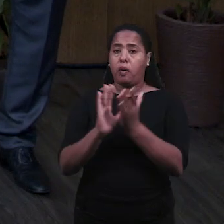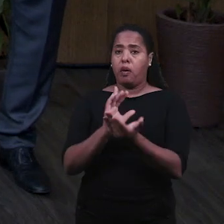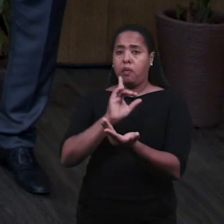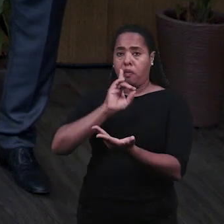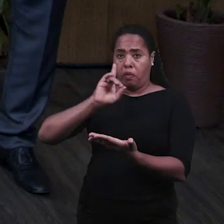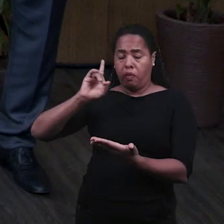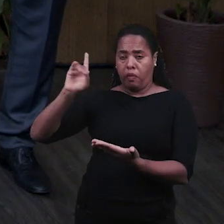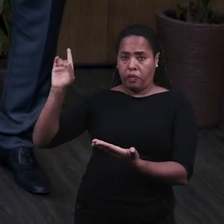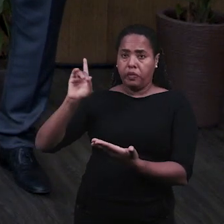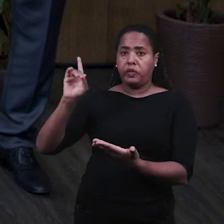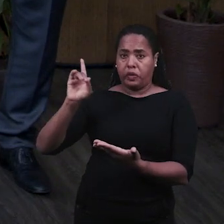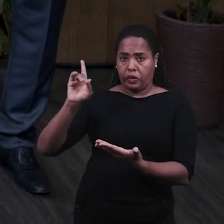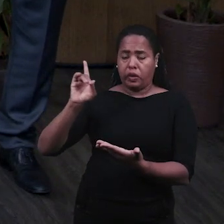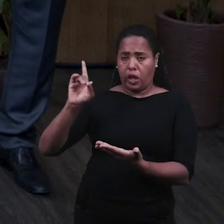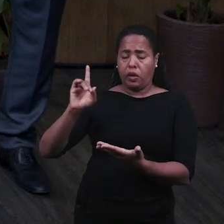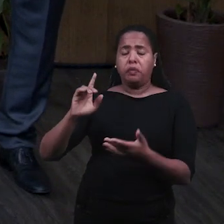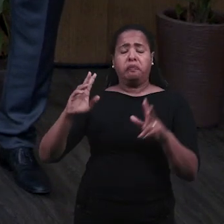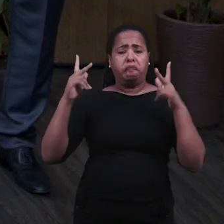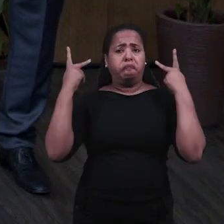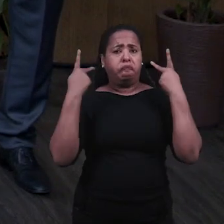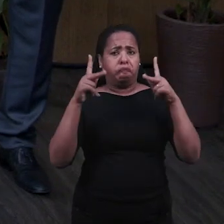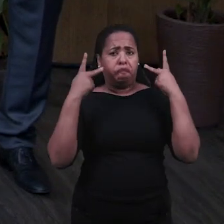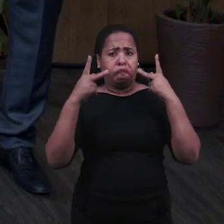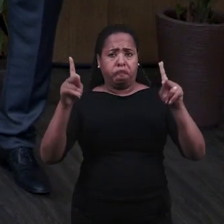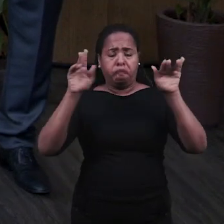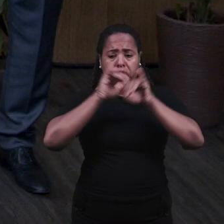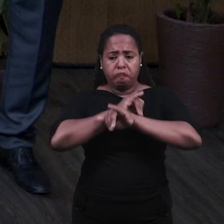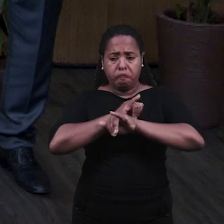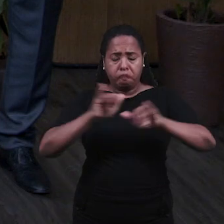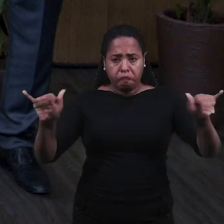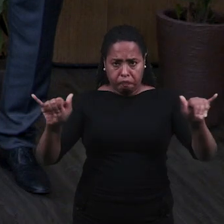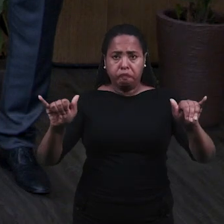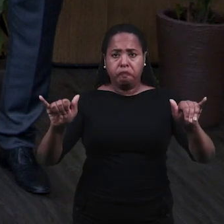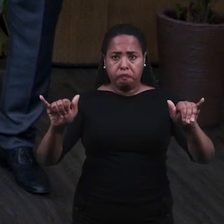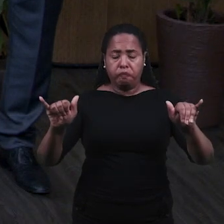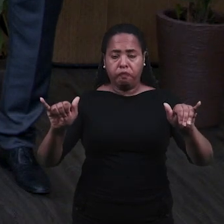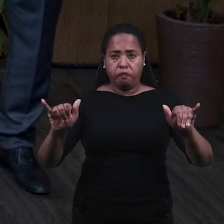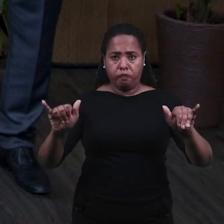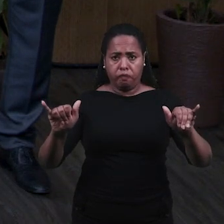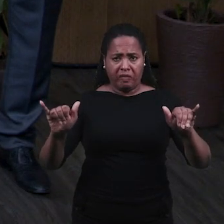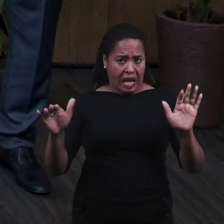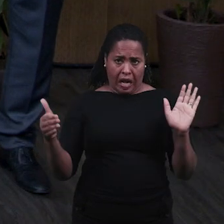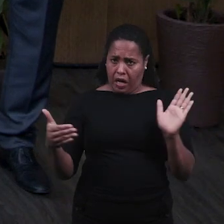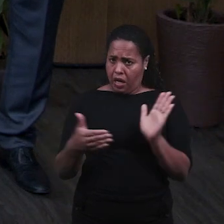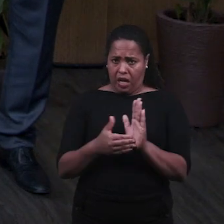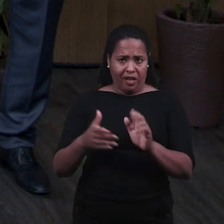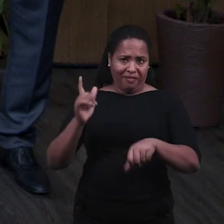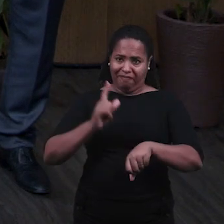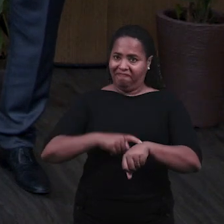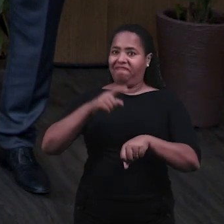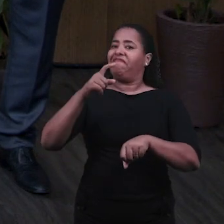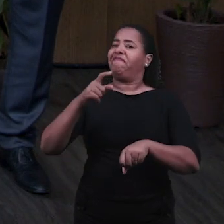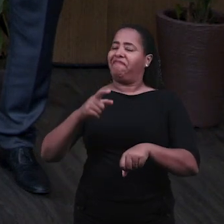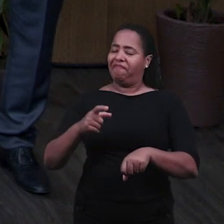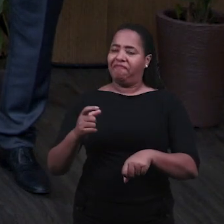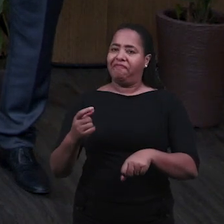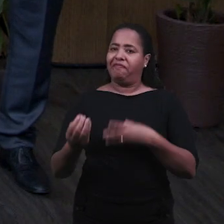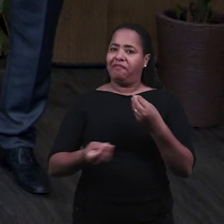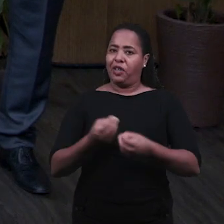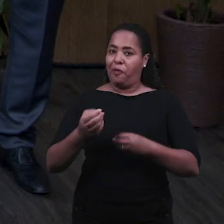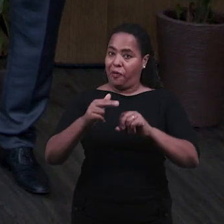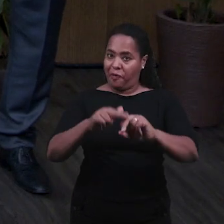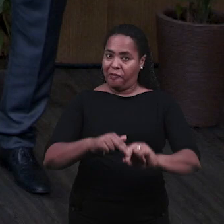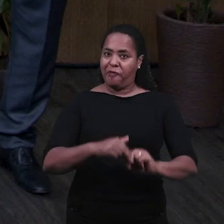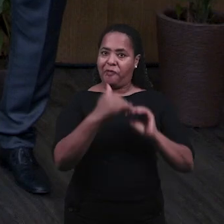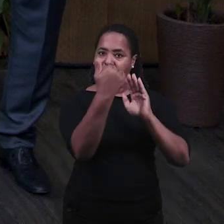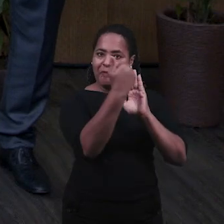parole de Dieu, elle est prêchée, annoncée, y compris ce moment-là, à travers